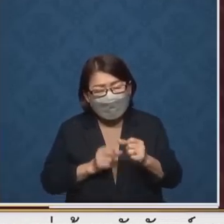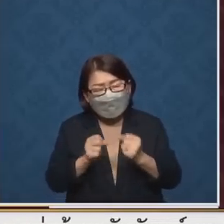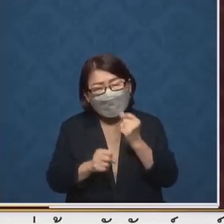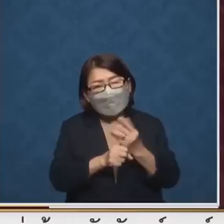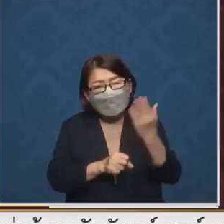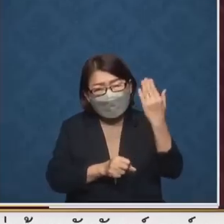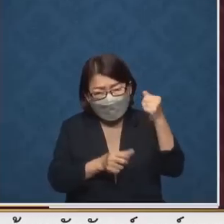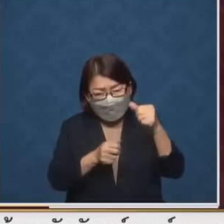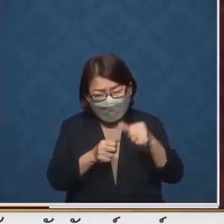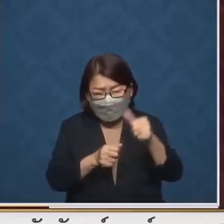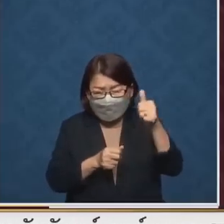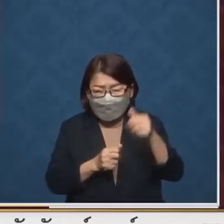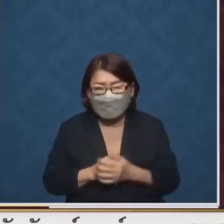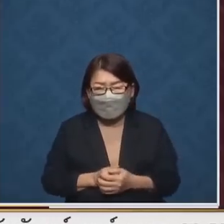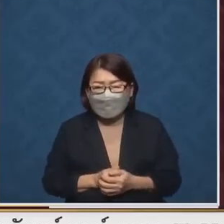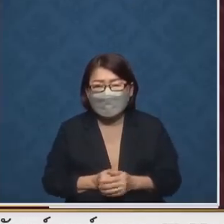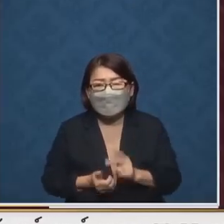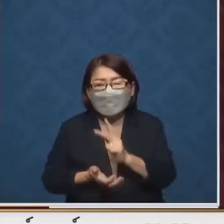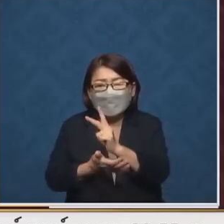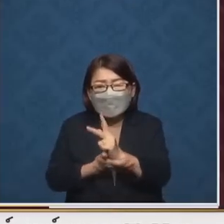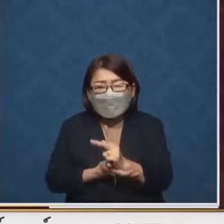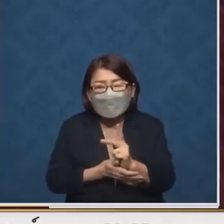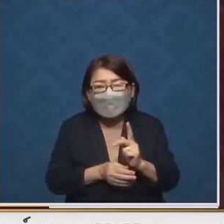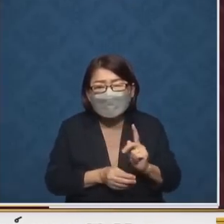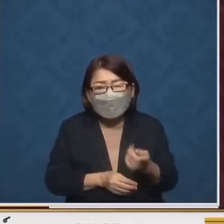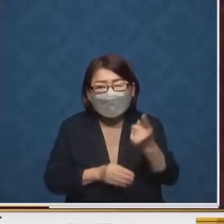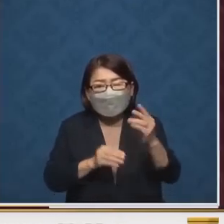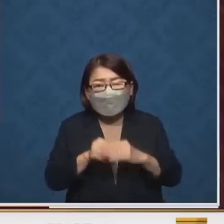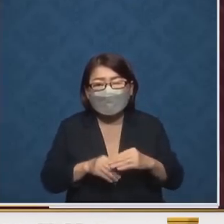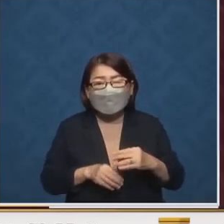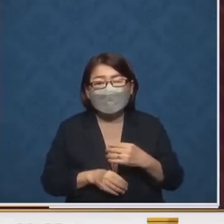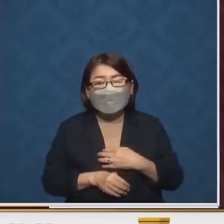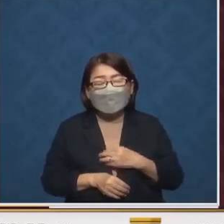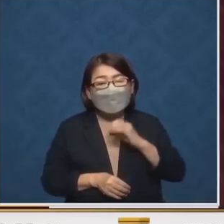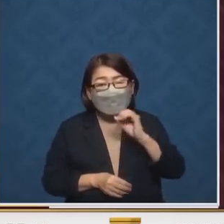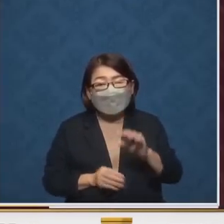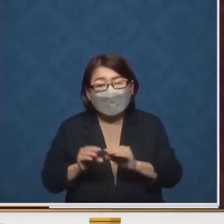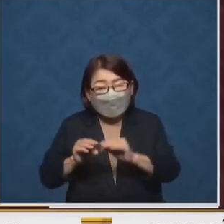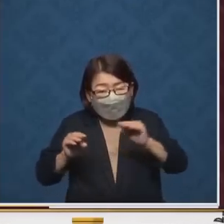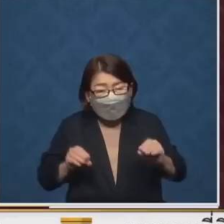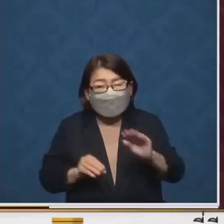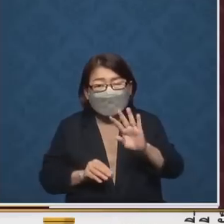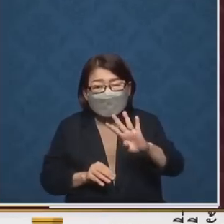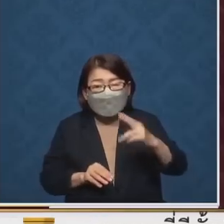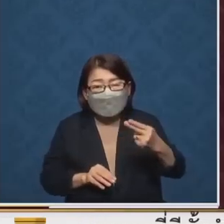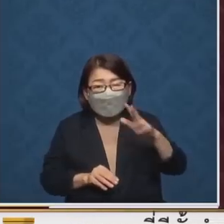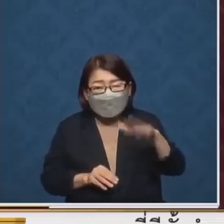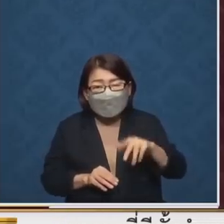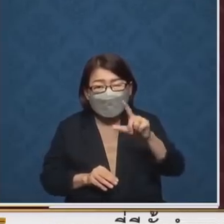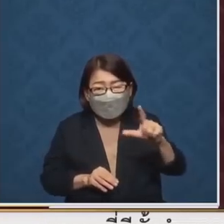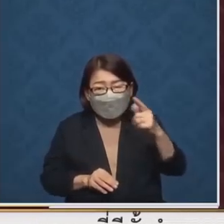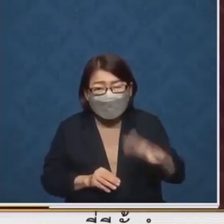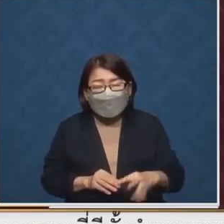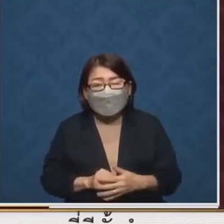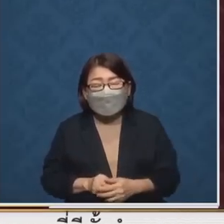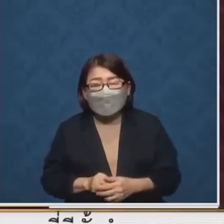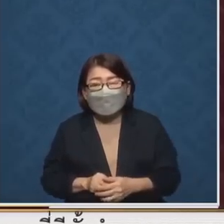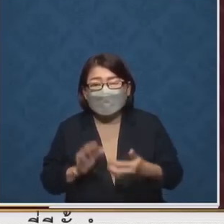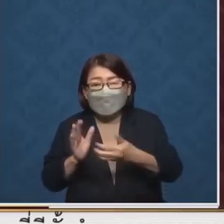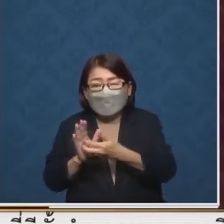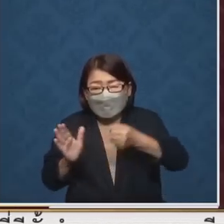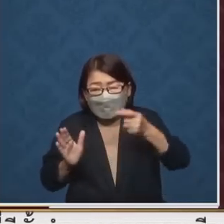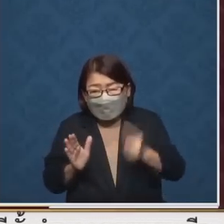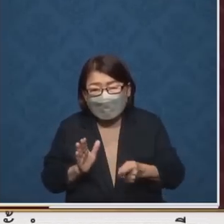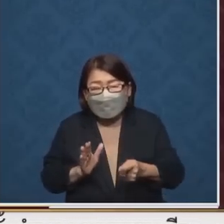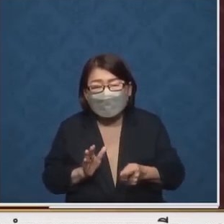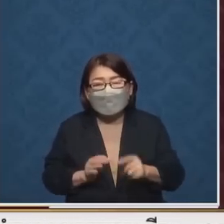ได้ตอนมาขอกู้อผมบอกว่าขนาดแ่งไป 45,000 ล้าน ท่านยังเบิรกจ่ายได้จริง